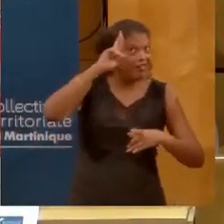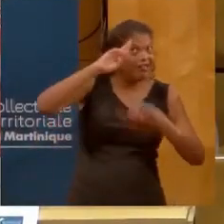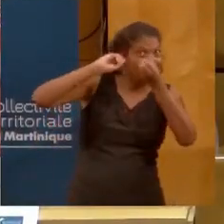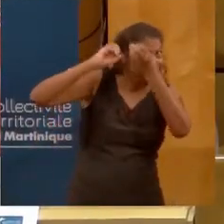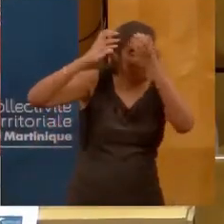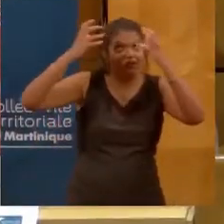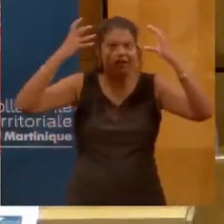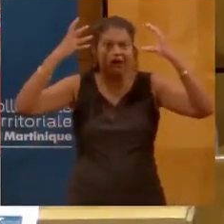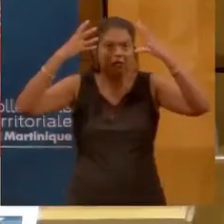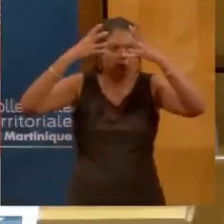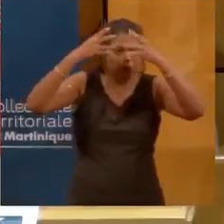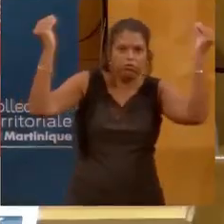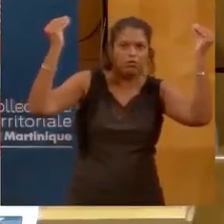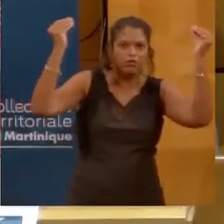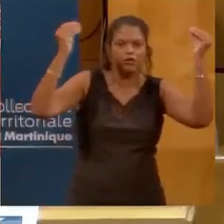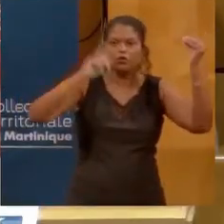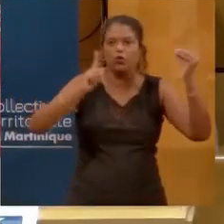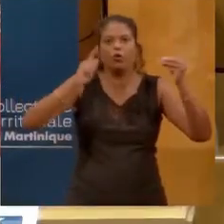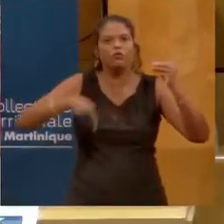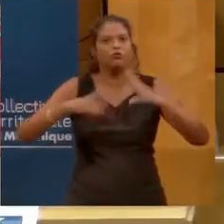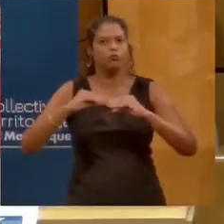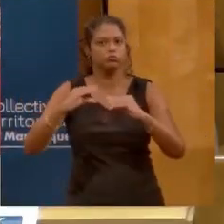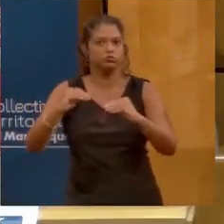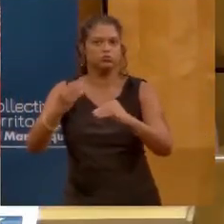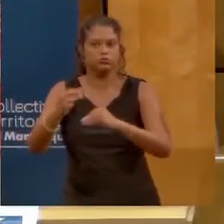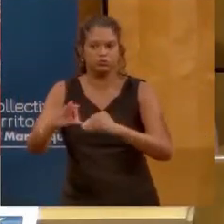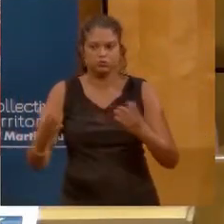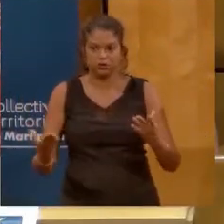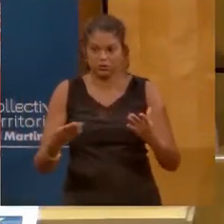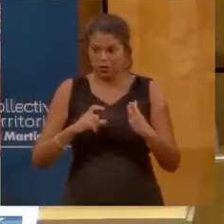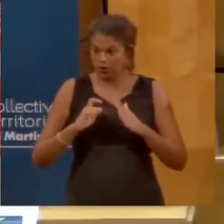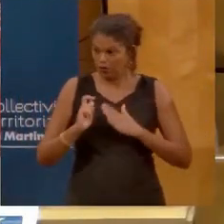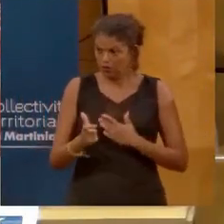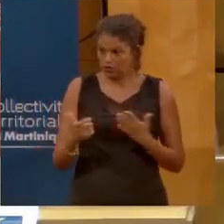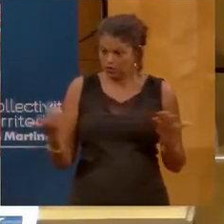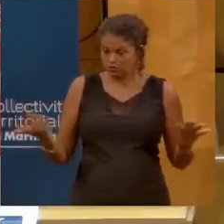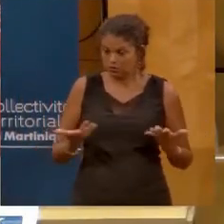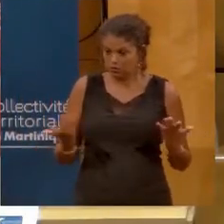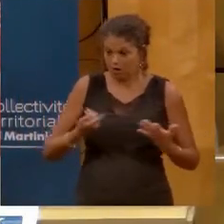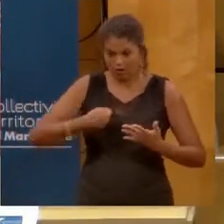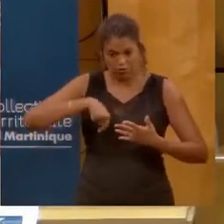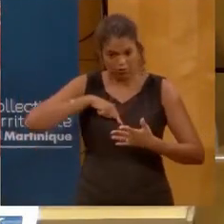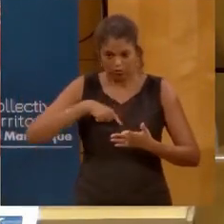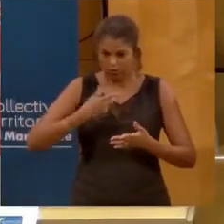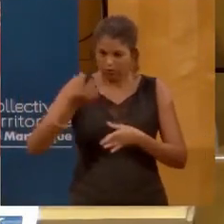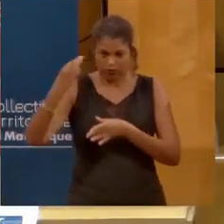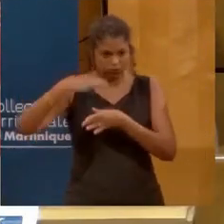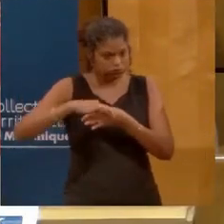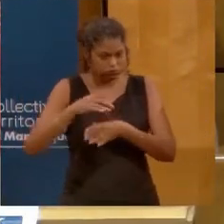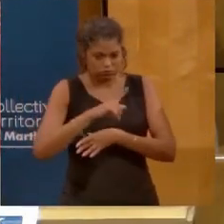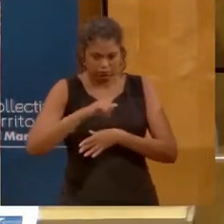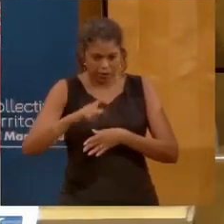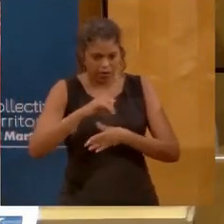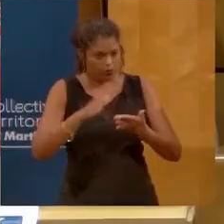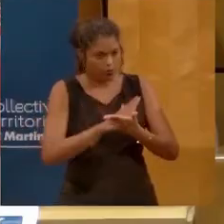faut être réaliste. Donc, en conséquence, nous n'allons pas approuver votre projet